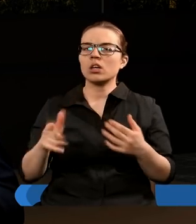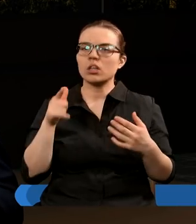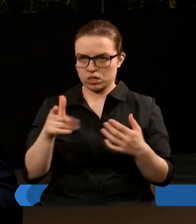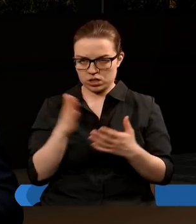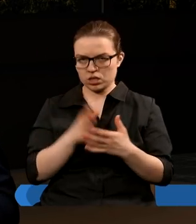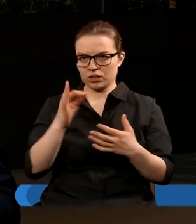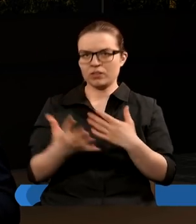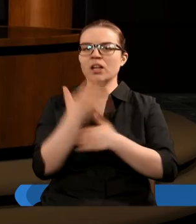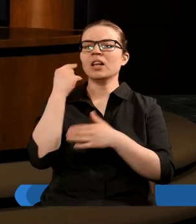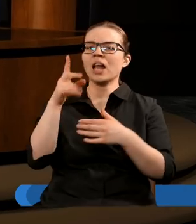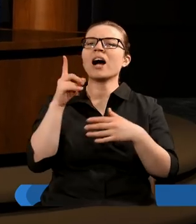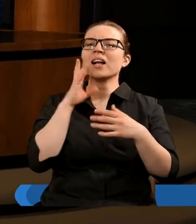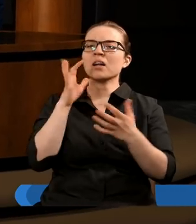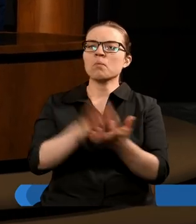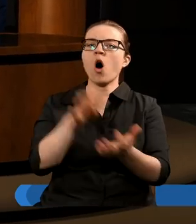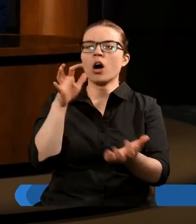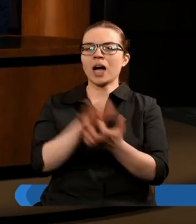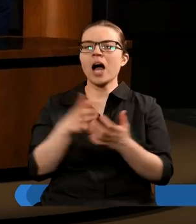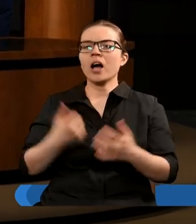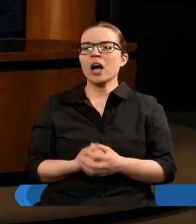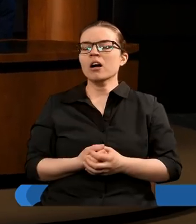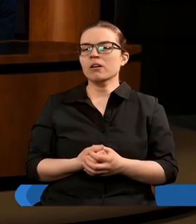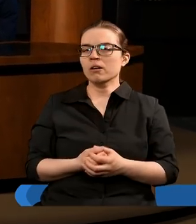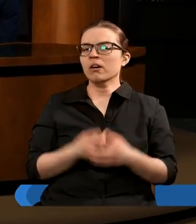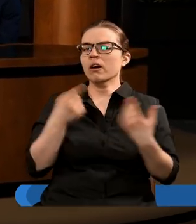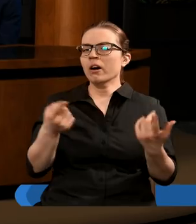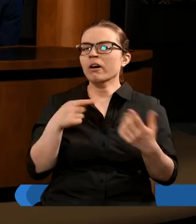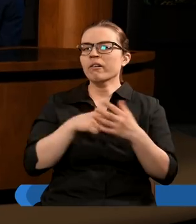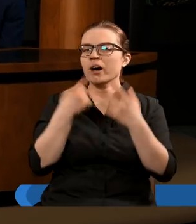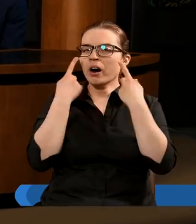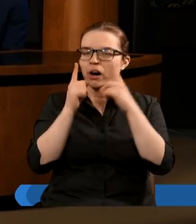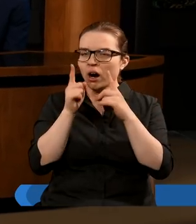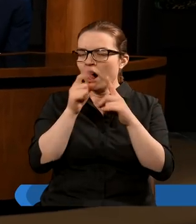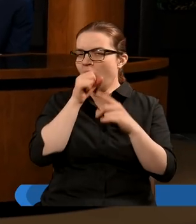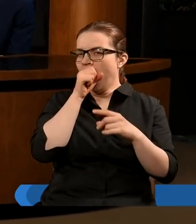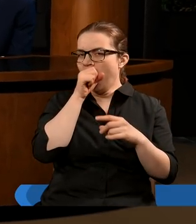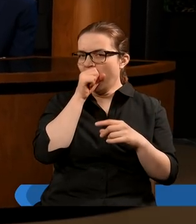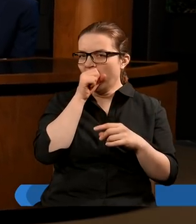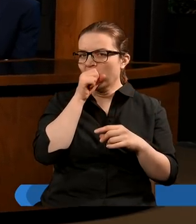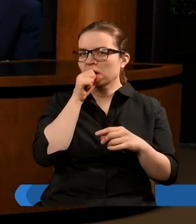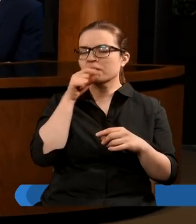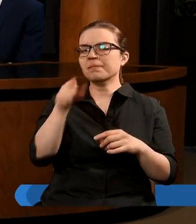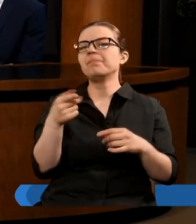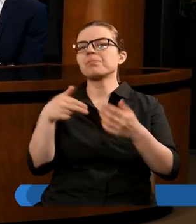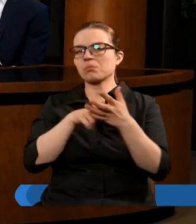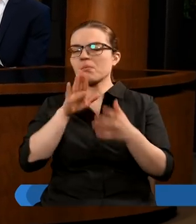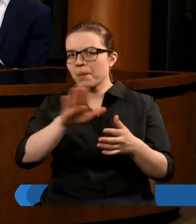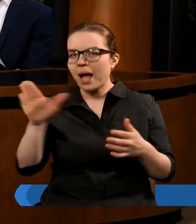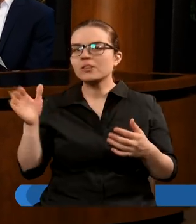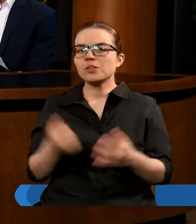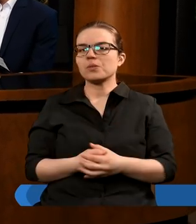takiego smoka. Tutaj bibliści również zauważają, że prawdopodobnie widzenie, które ma Jan,